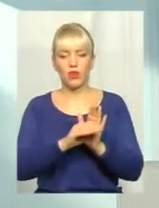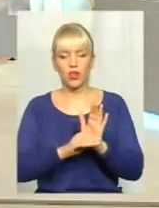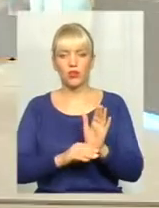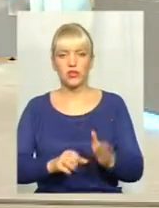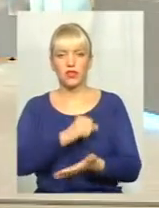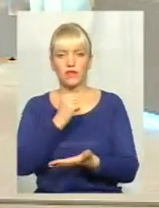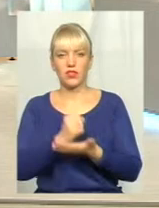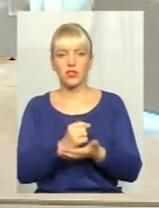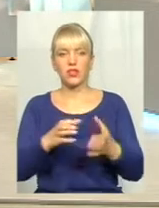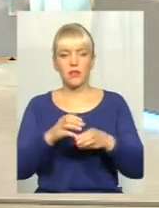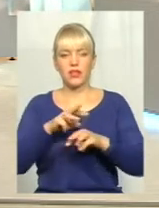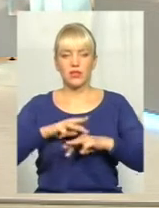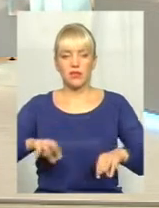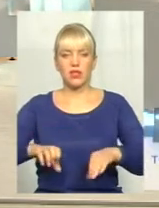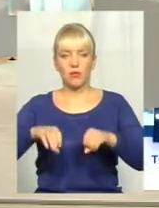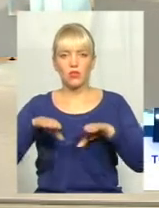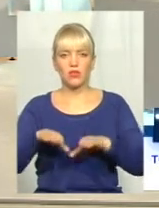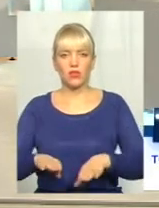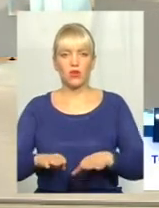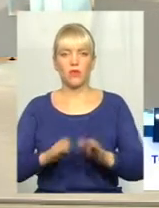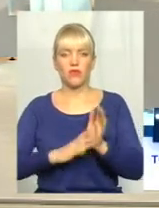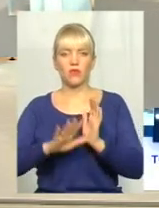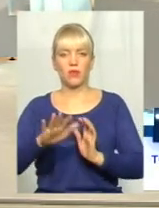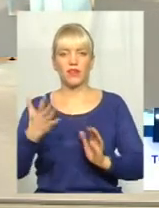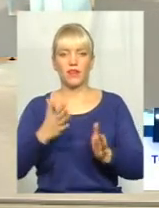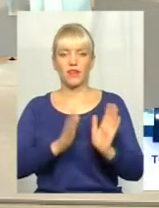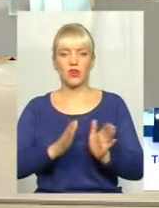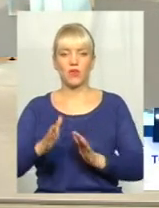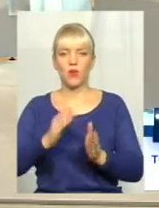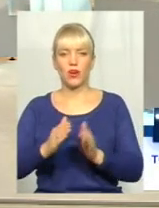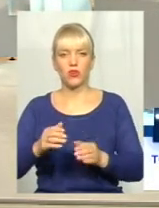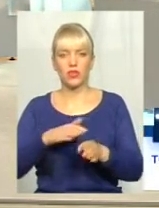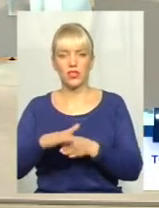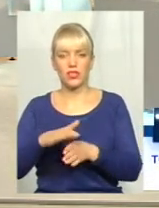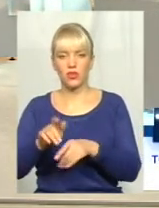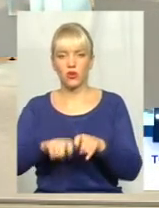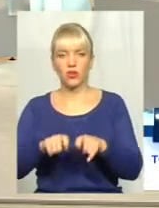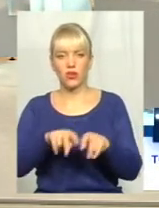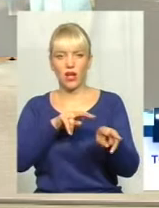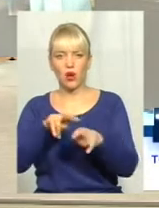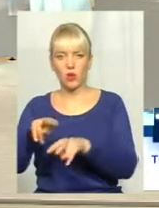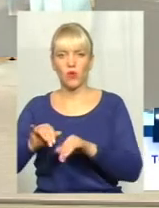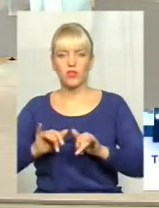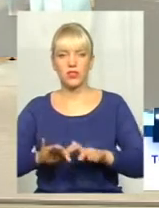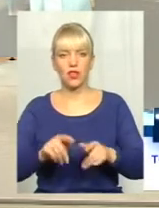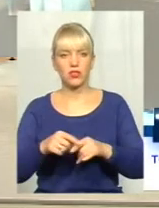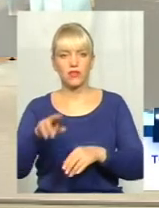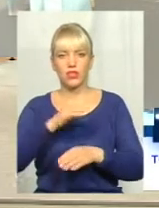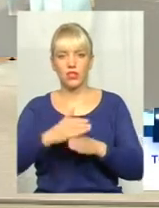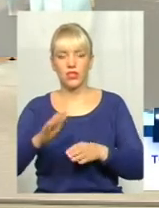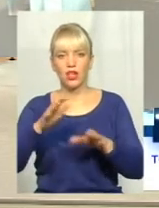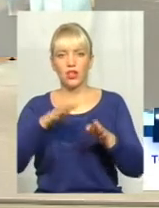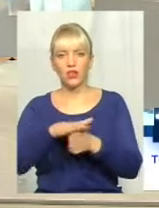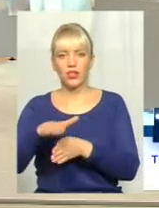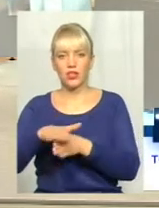Кабінету міністрів номер 295, який регулює порядок здійснення контрольно-наглядових заходів в частині додержання законодавства